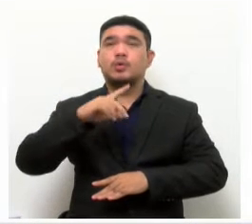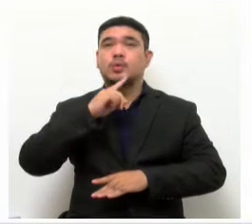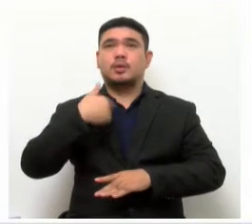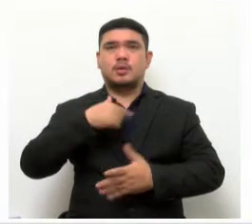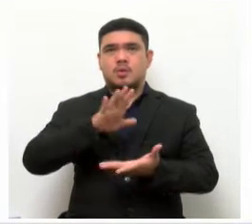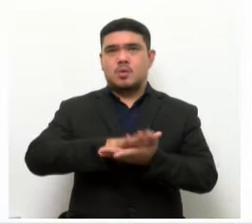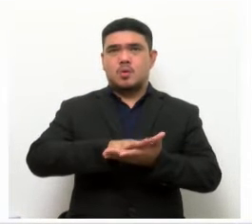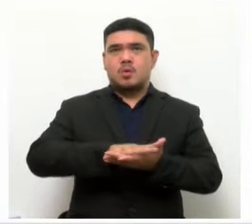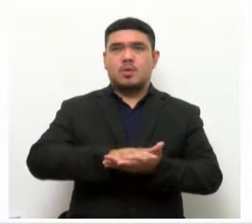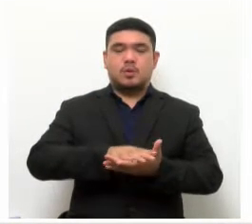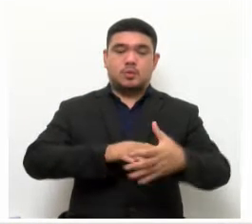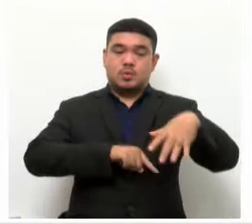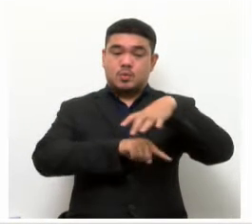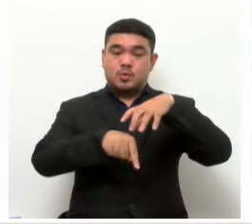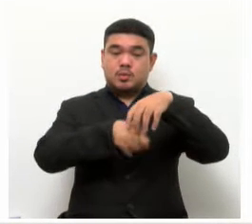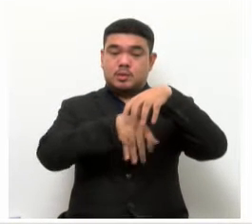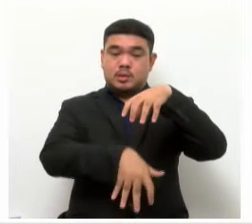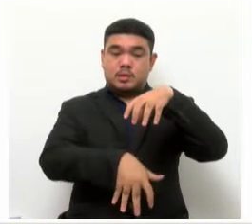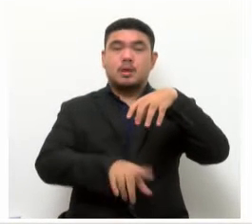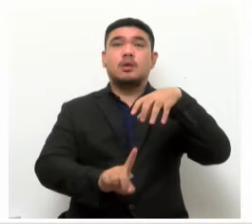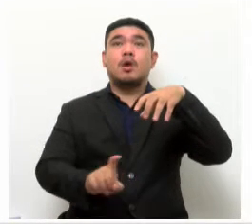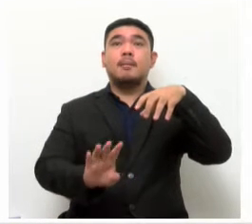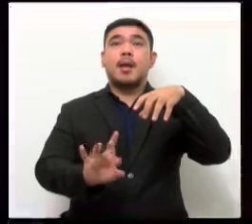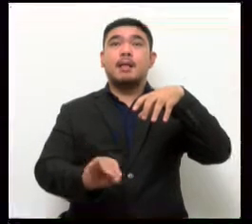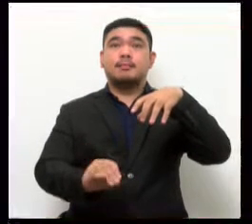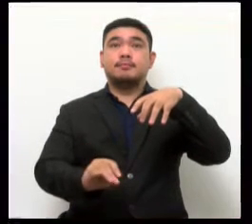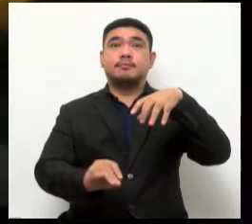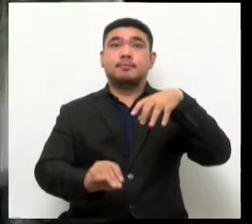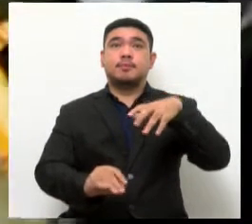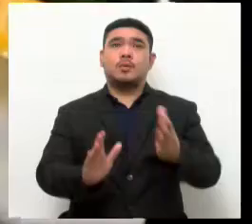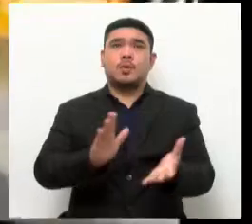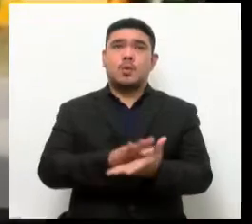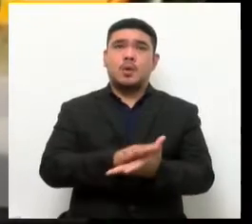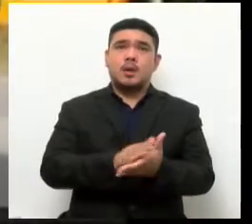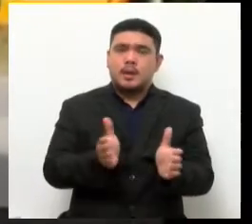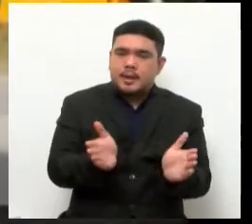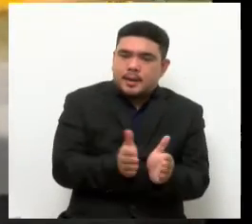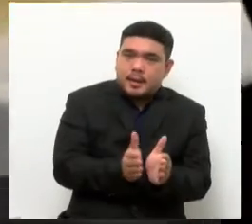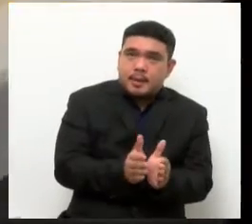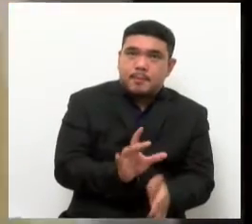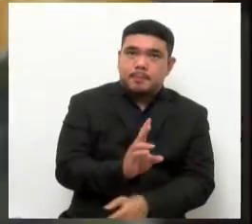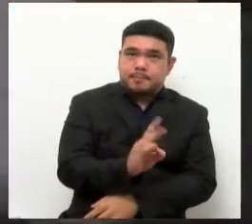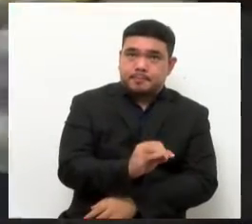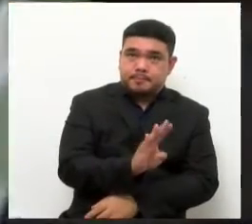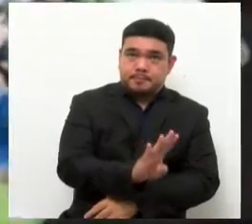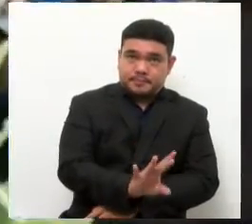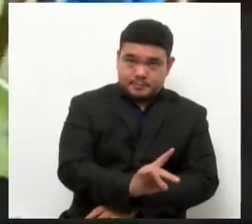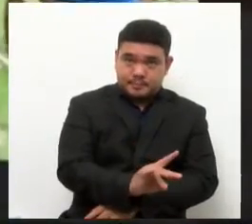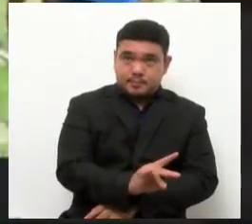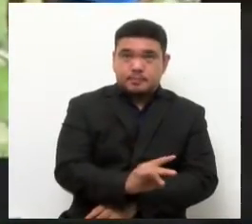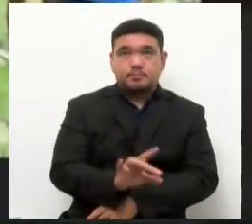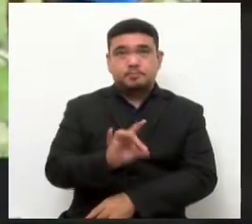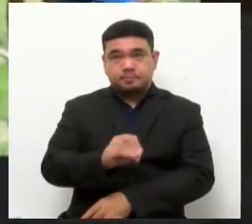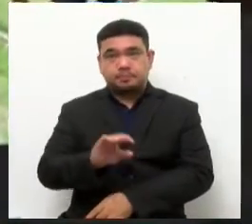งเรียนในสังกัดจำนวน180โรงเรียนประกอบด้วยโรงเรียนขนาดเล็ก87โรงเรียนโรงเรียนขนาดกล